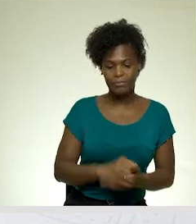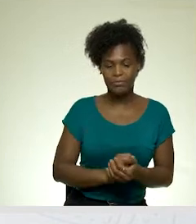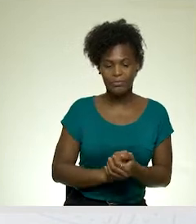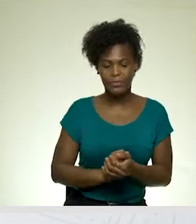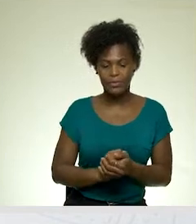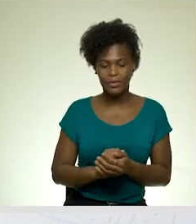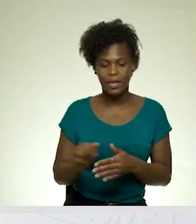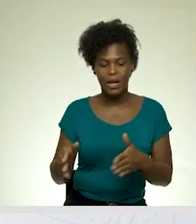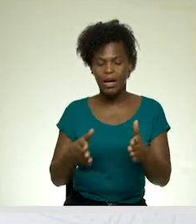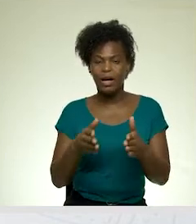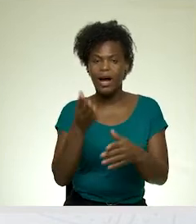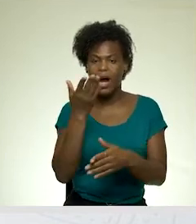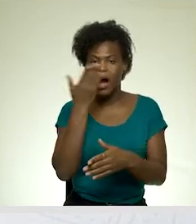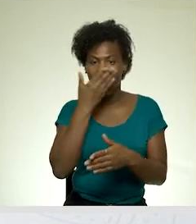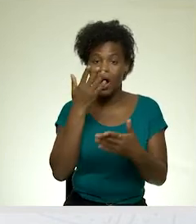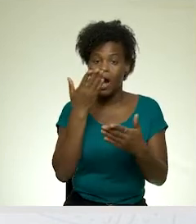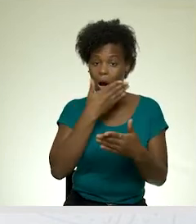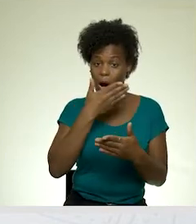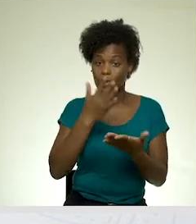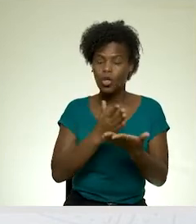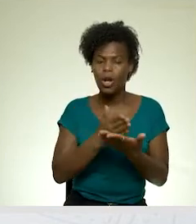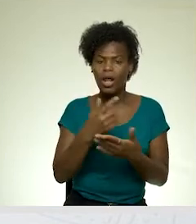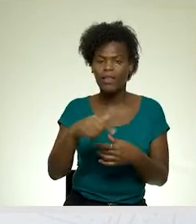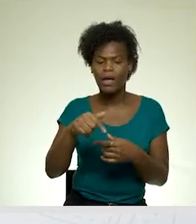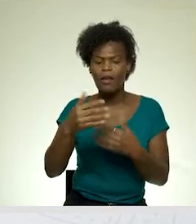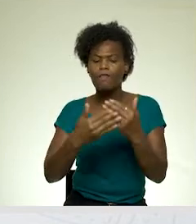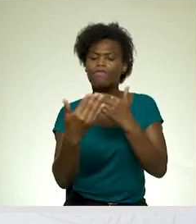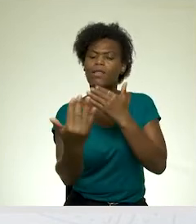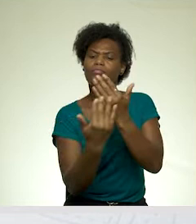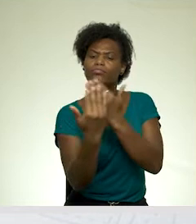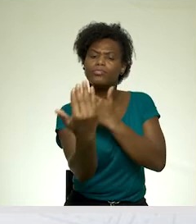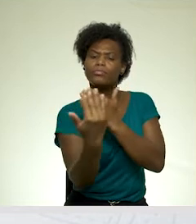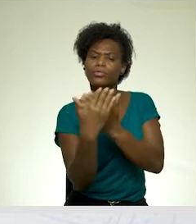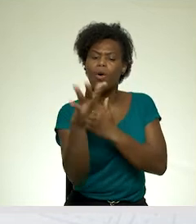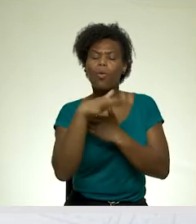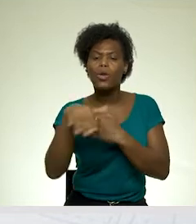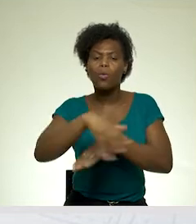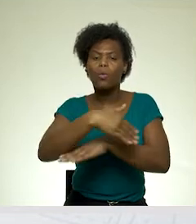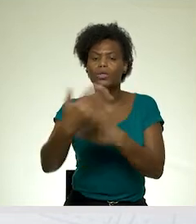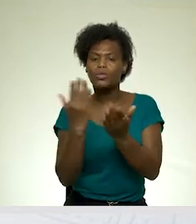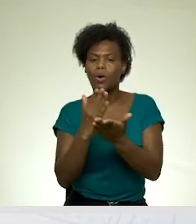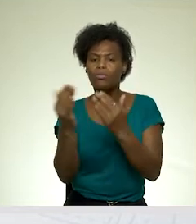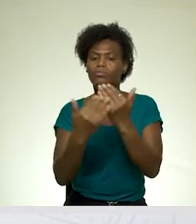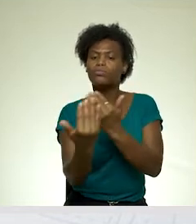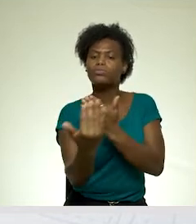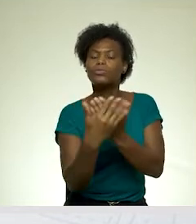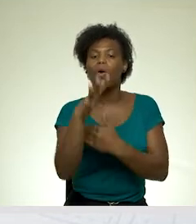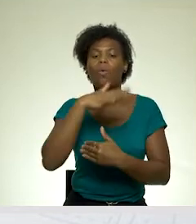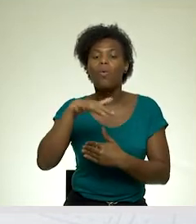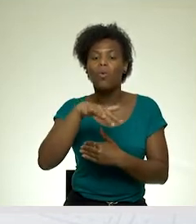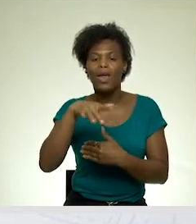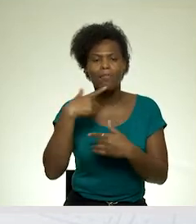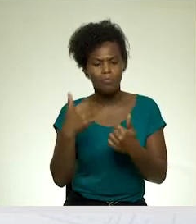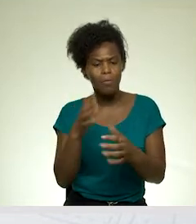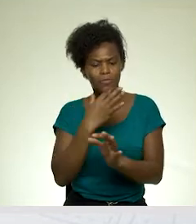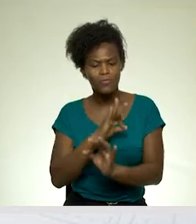se trouve devant... Devant quoi? Tu as vu la cour de l'école? Tu as vu? Génial, on y va.